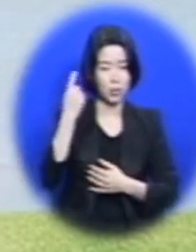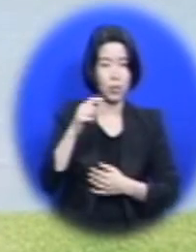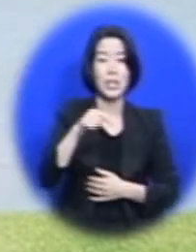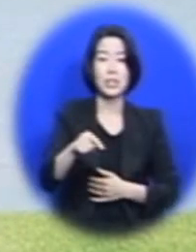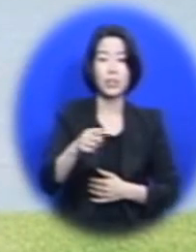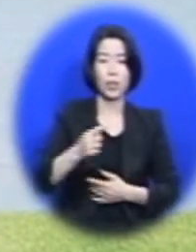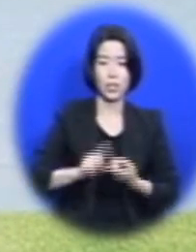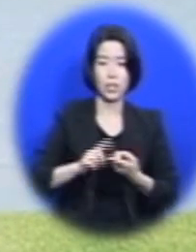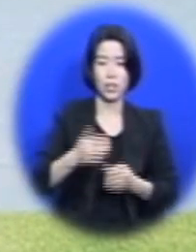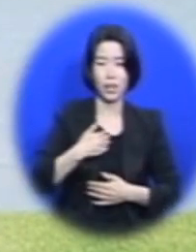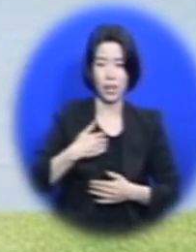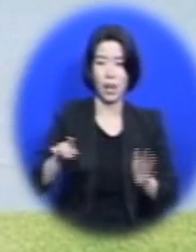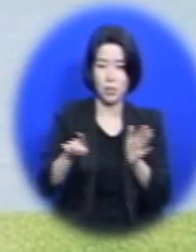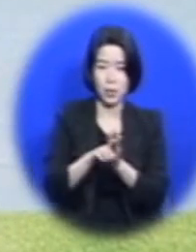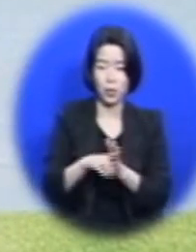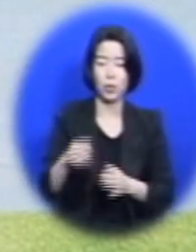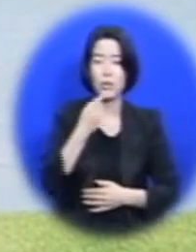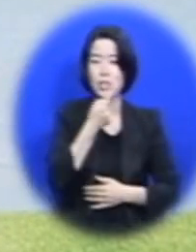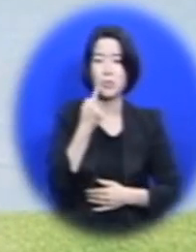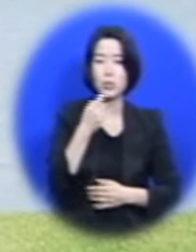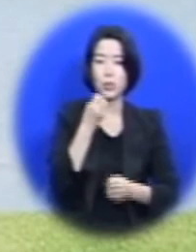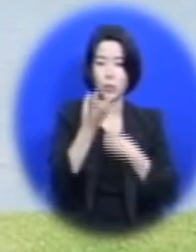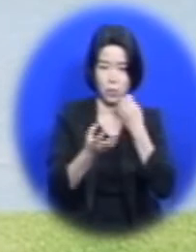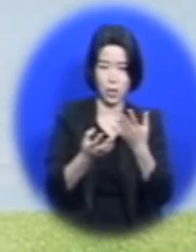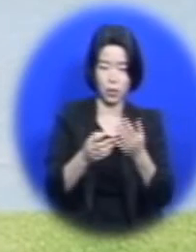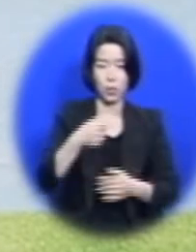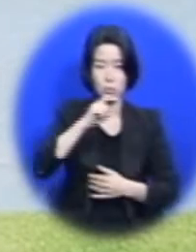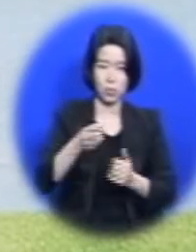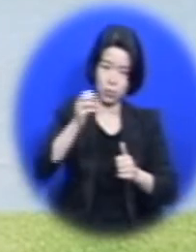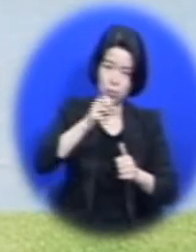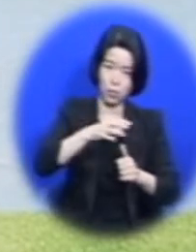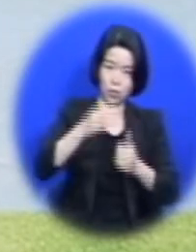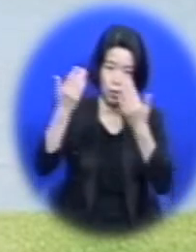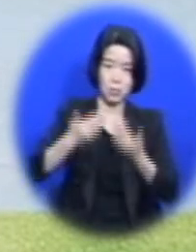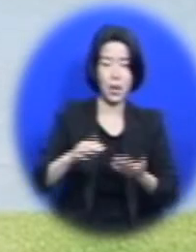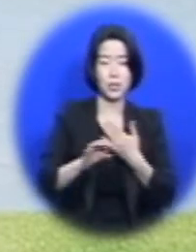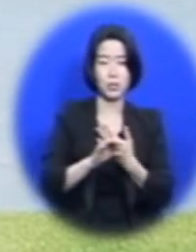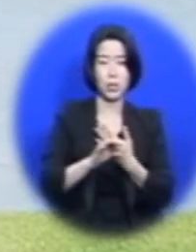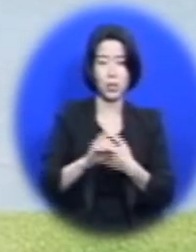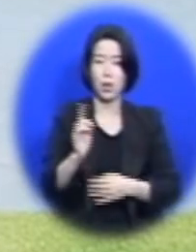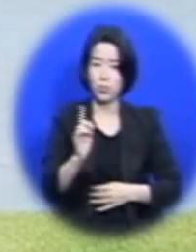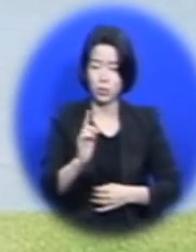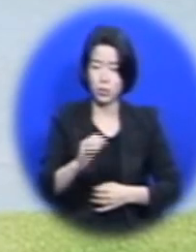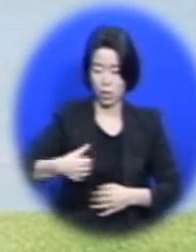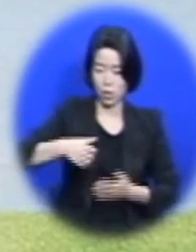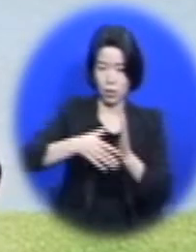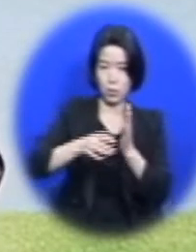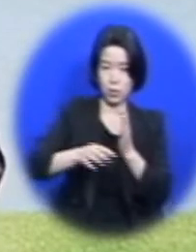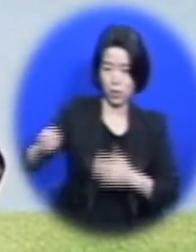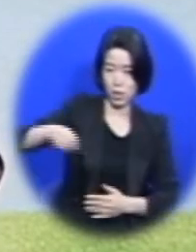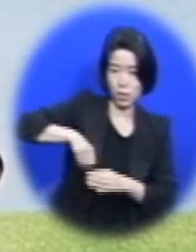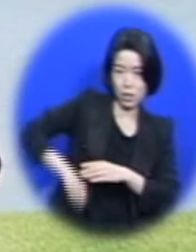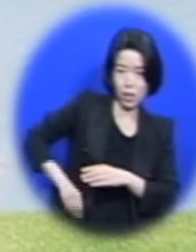그것을 믿고 입으로 고백하고 세례받으면, 그러면 무슨 물건을 내가 주머니에